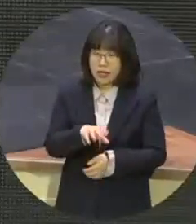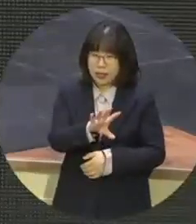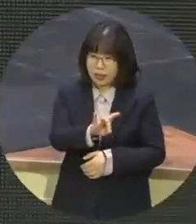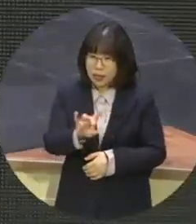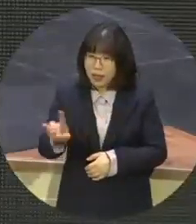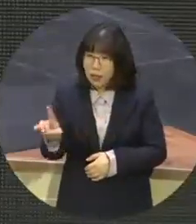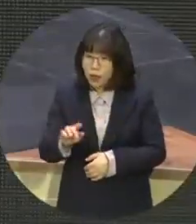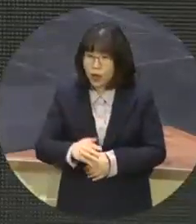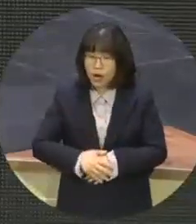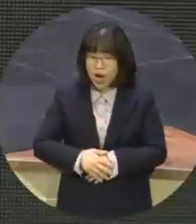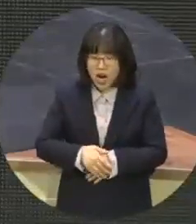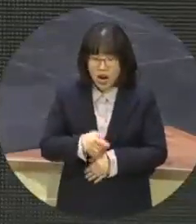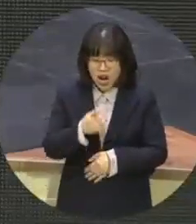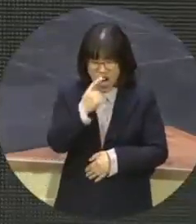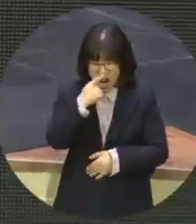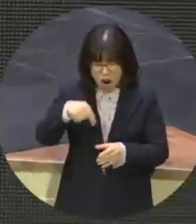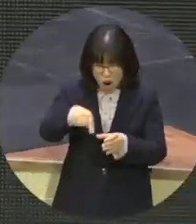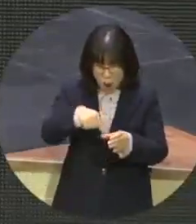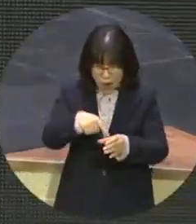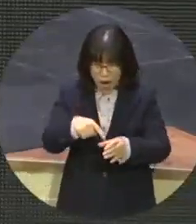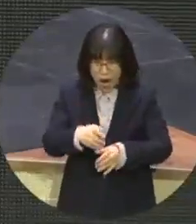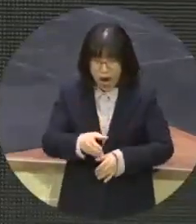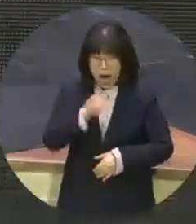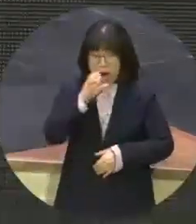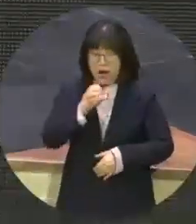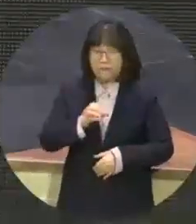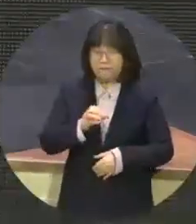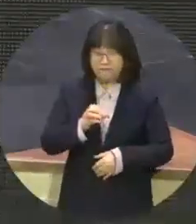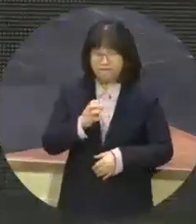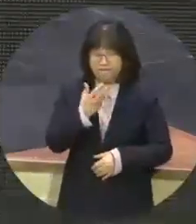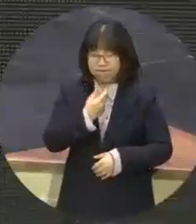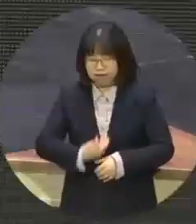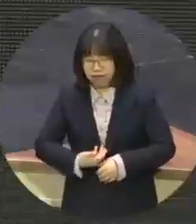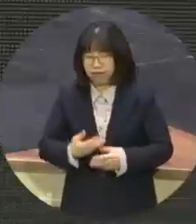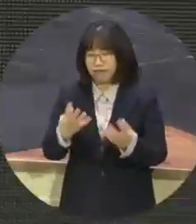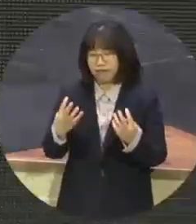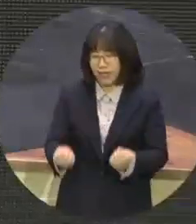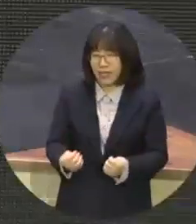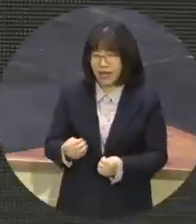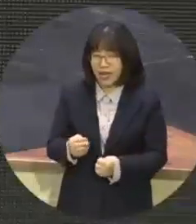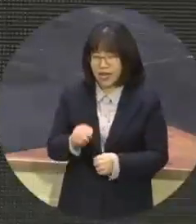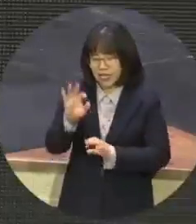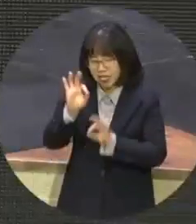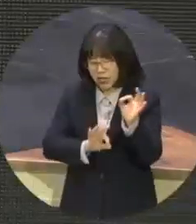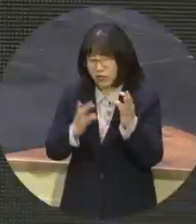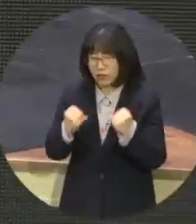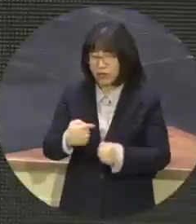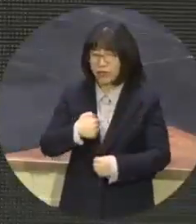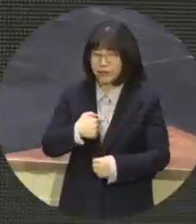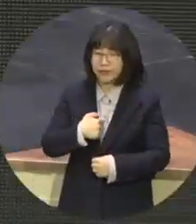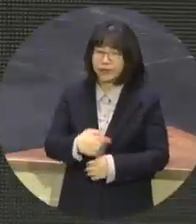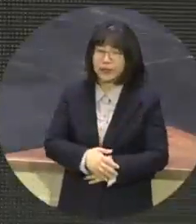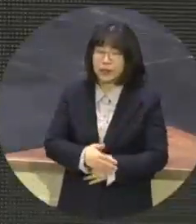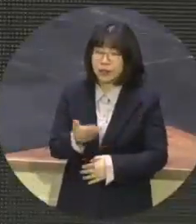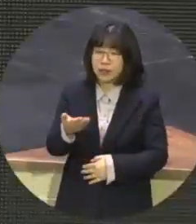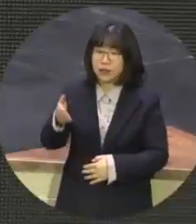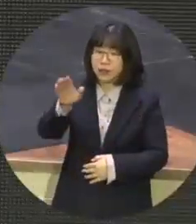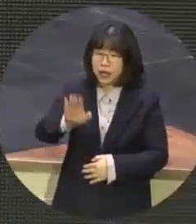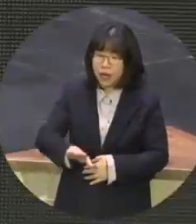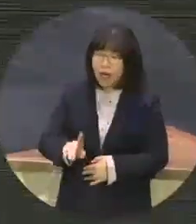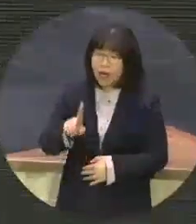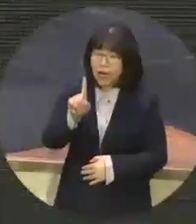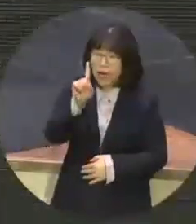커피 이 통을 쏟을 때가 한두 번이 아니고 이렇게 막 급합니다. 그런데 저는요 결정적인